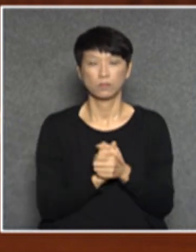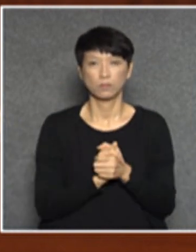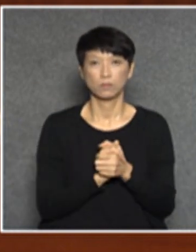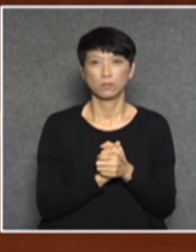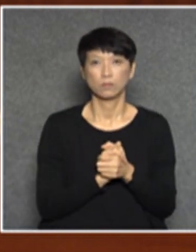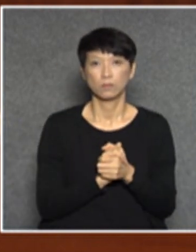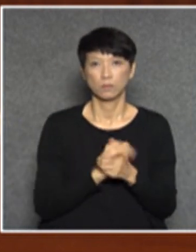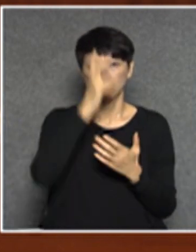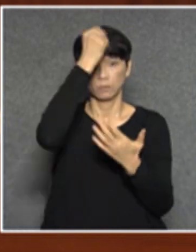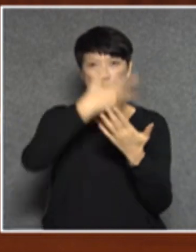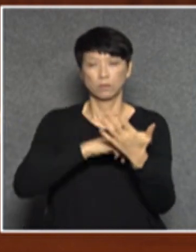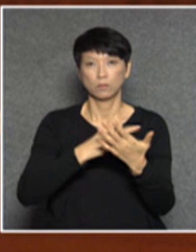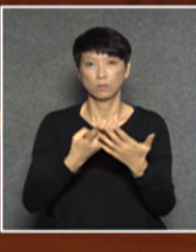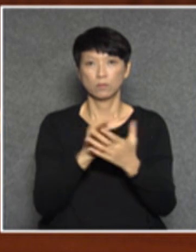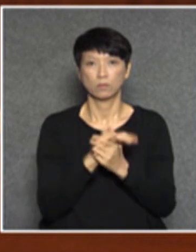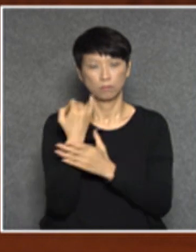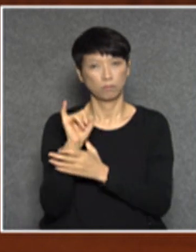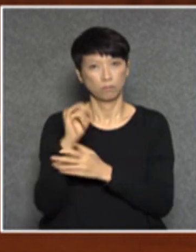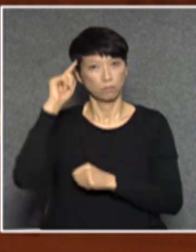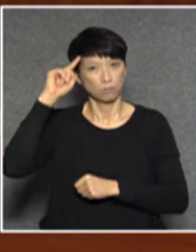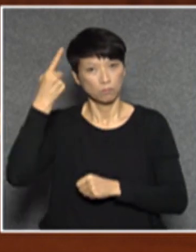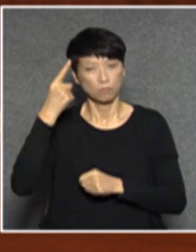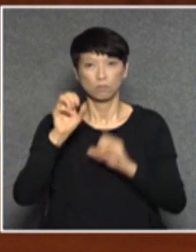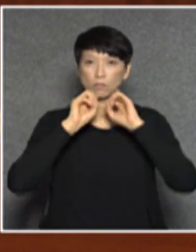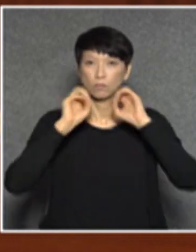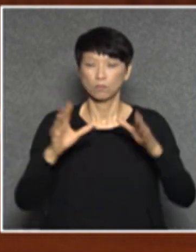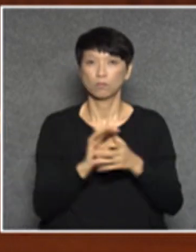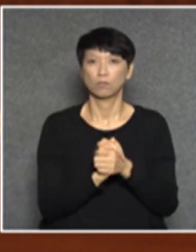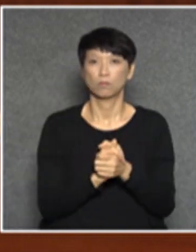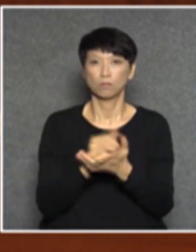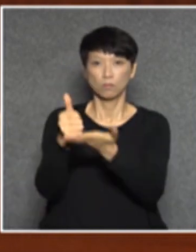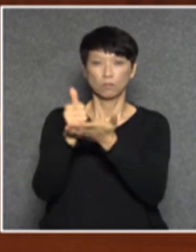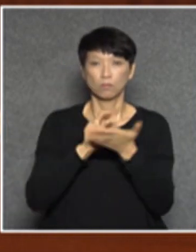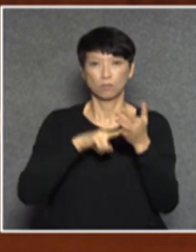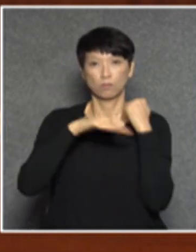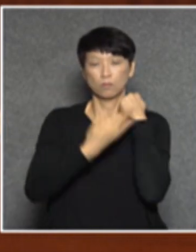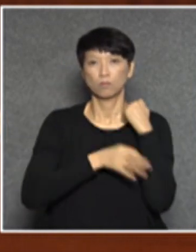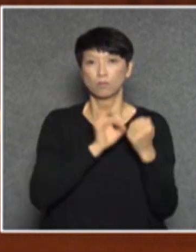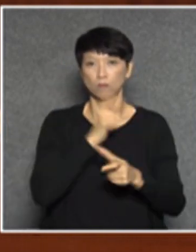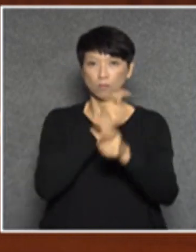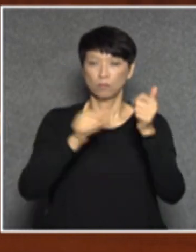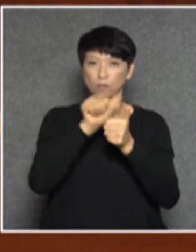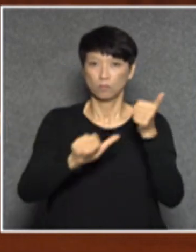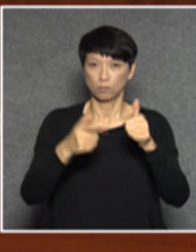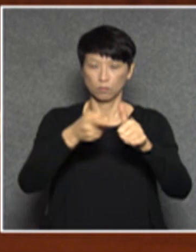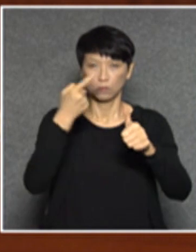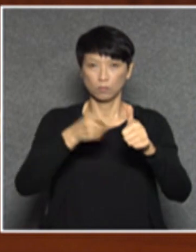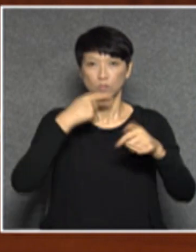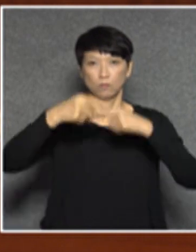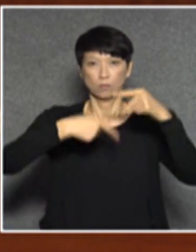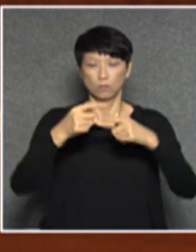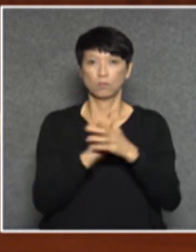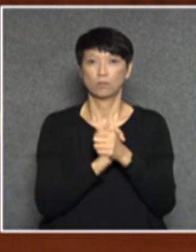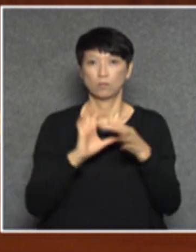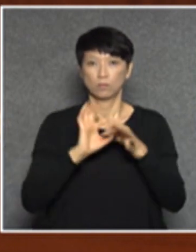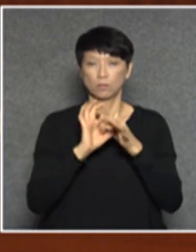政改被否決的第二日，我宣布特區政府會請立法會財務委員會優先審議11項關